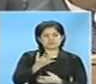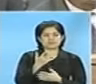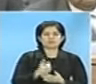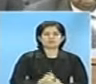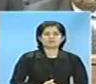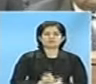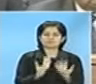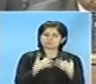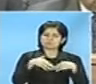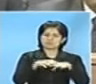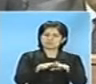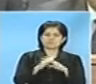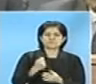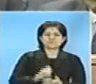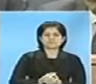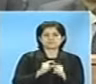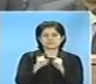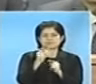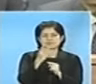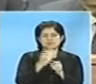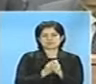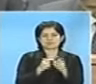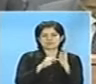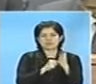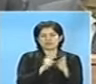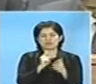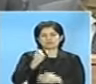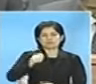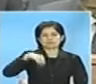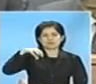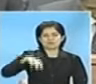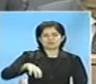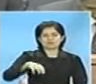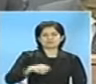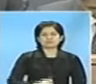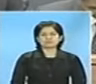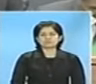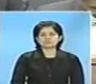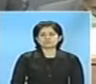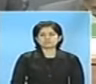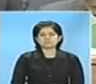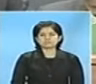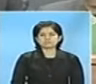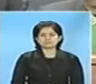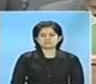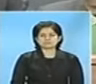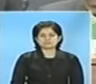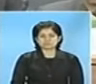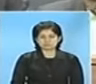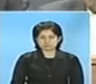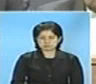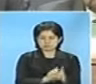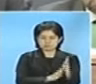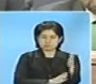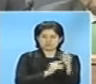ลผมจะขอกลับเรียนต่อที่ประชุมแห่งนี้ว่าตลอดระยะเวลา100กว่า